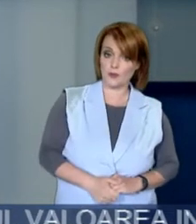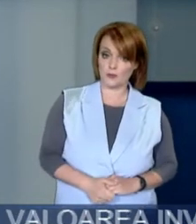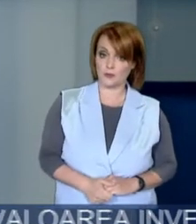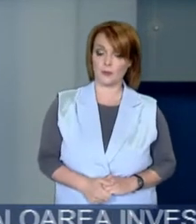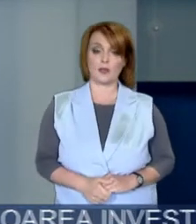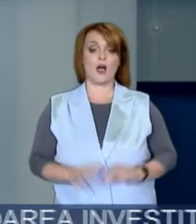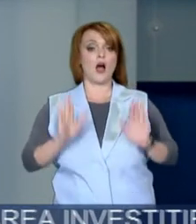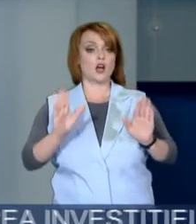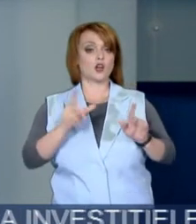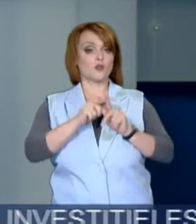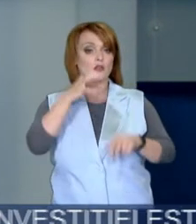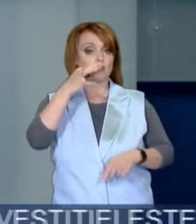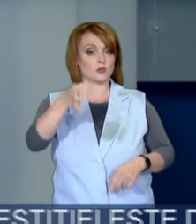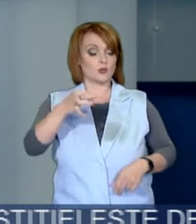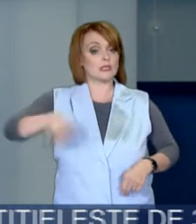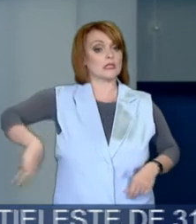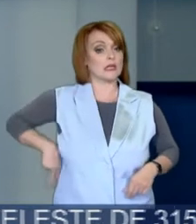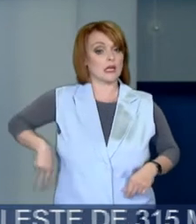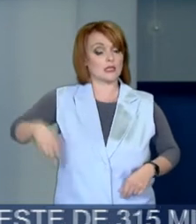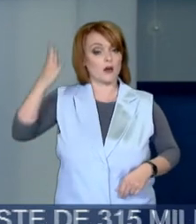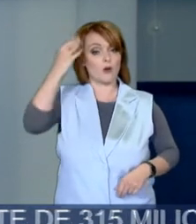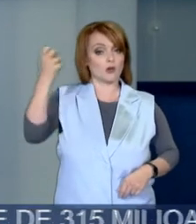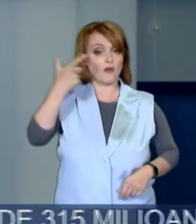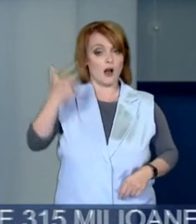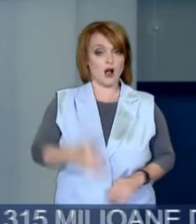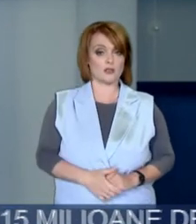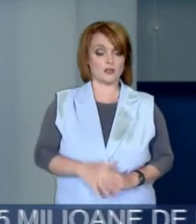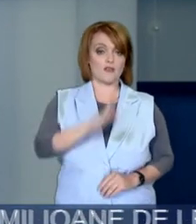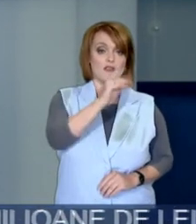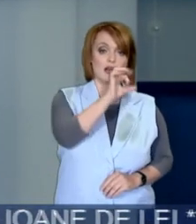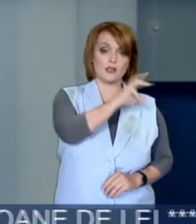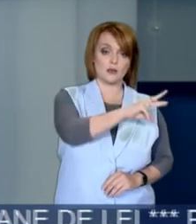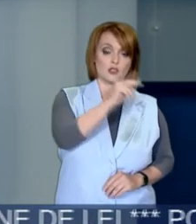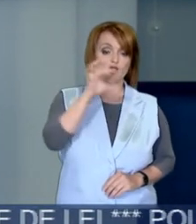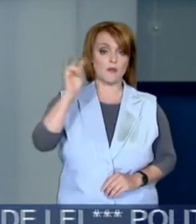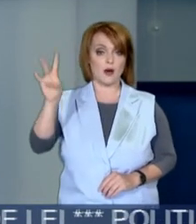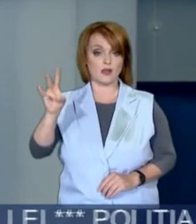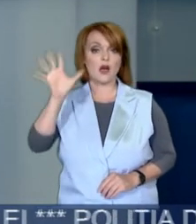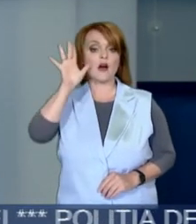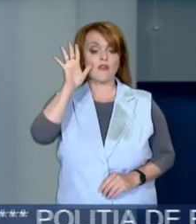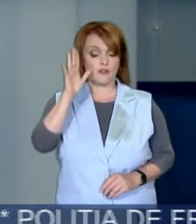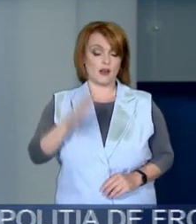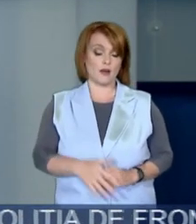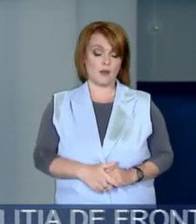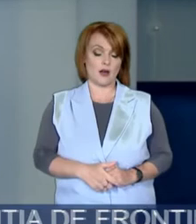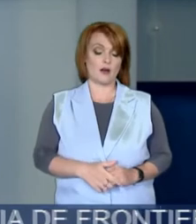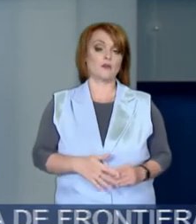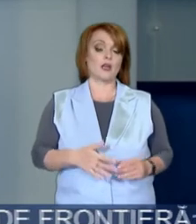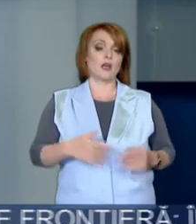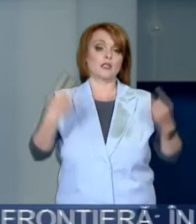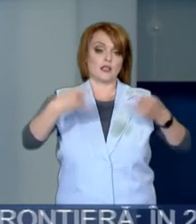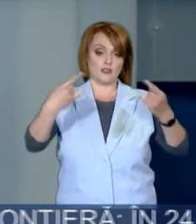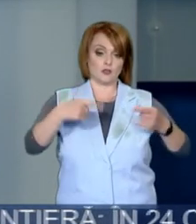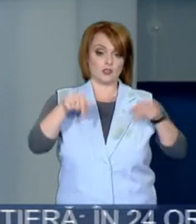piața internațională. Declarațiile au fost făcute de directorul Moldova Gaz, Vadim Ceban, în cadrul emisiunii Miezul Zilei de la Postul Public